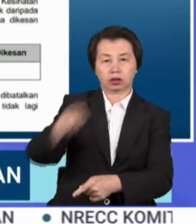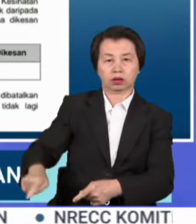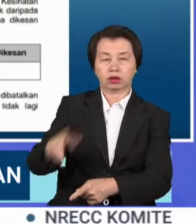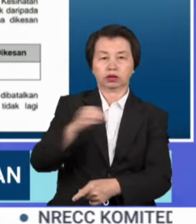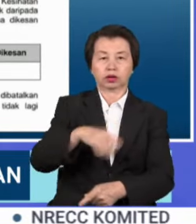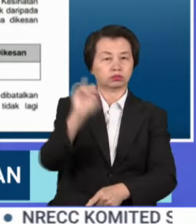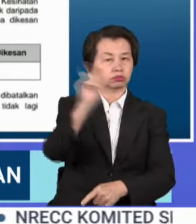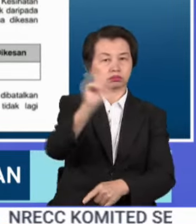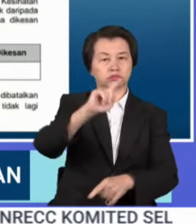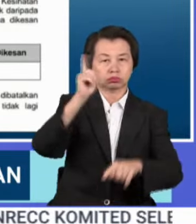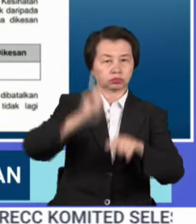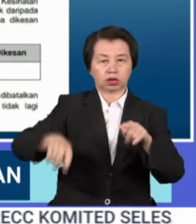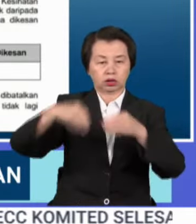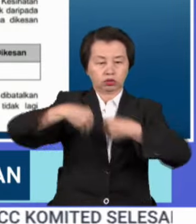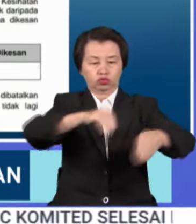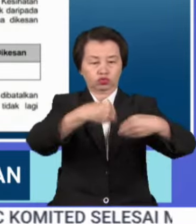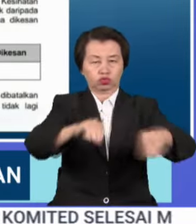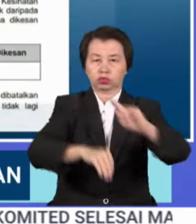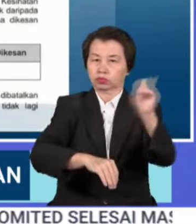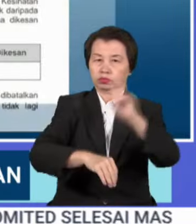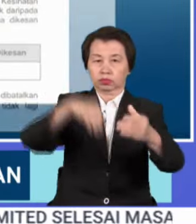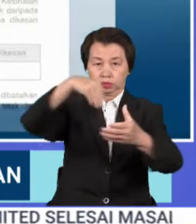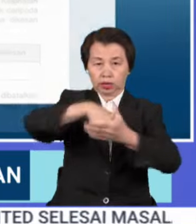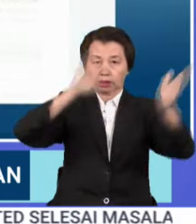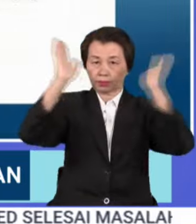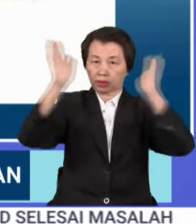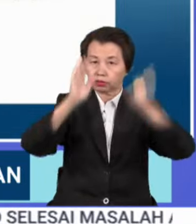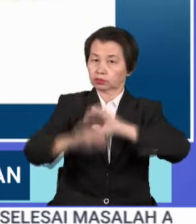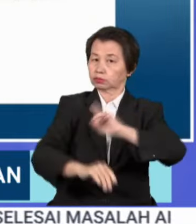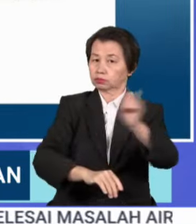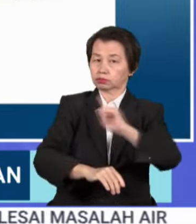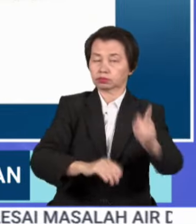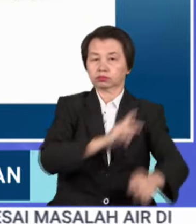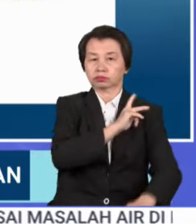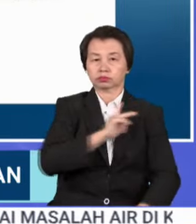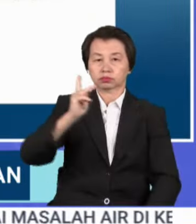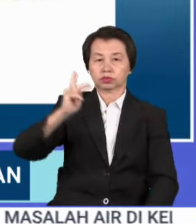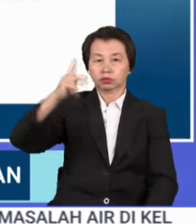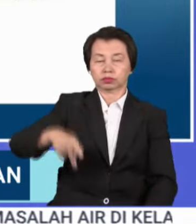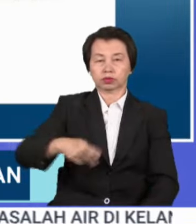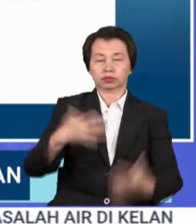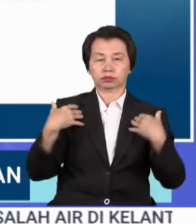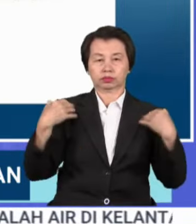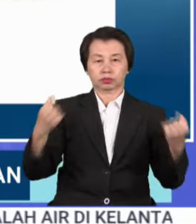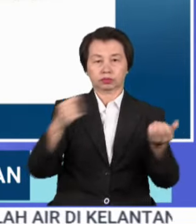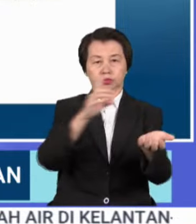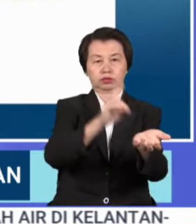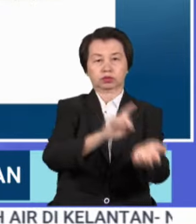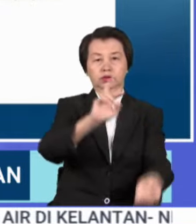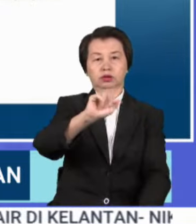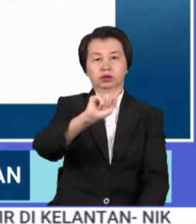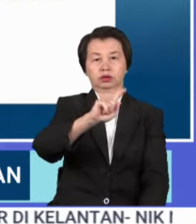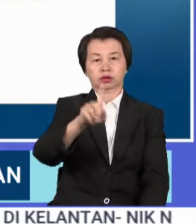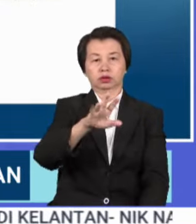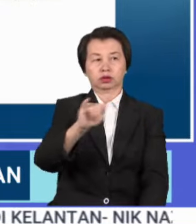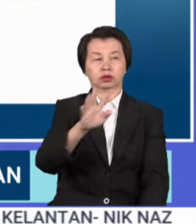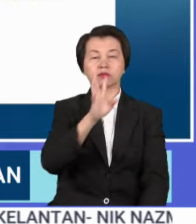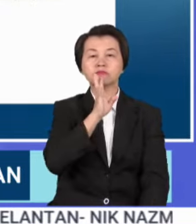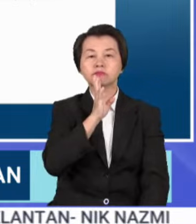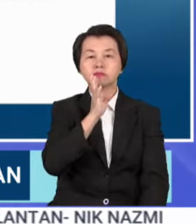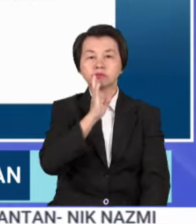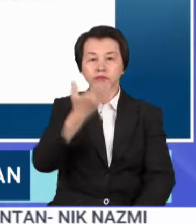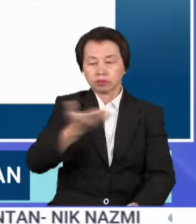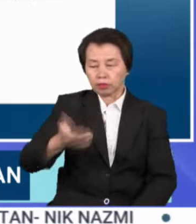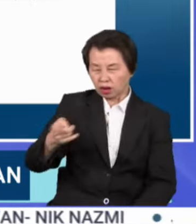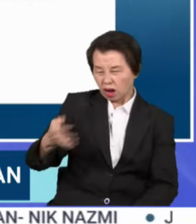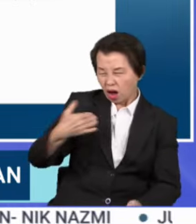dan tidak lagi dibenarkan untuk dijual di Malaysia. Kenyataan Ketua Pengarah Kesihatan Datuk Dr. Muhammad Razia Abu Hassan menyatakan